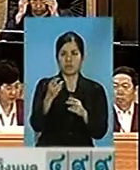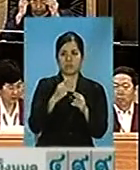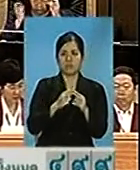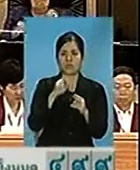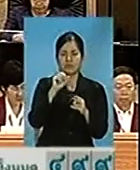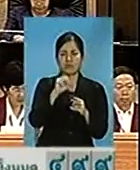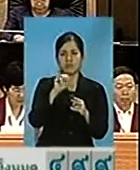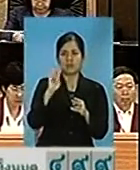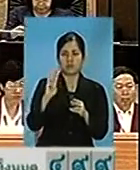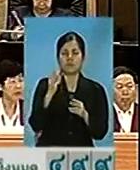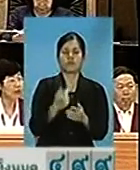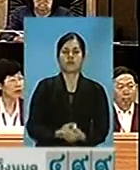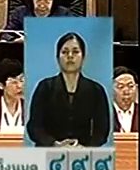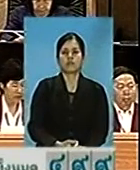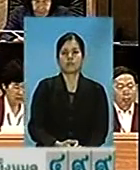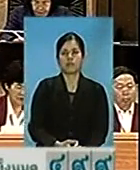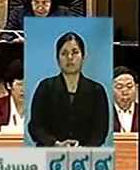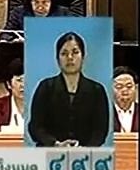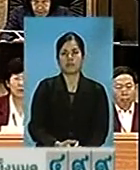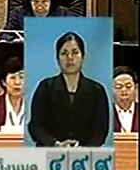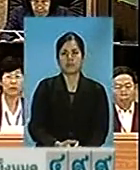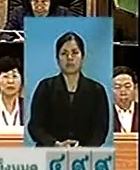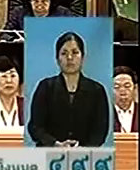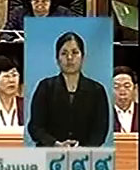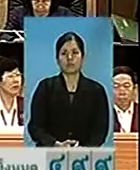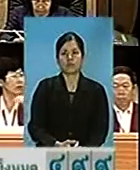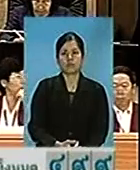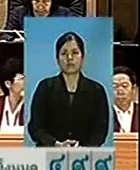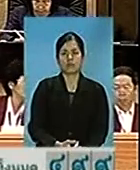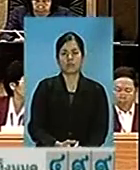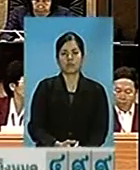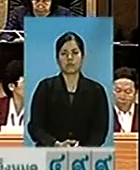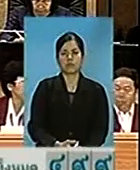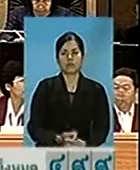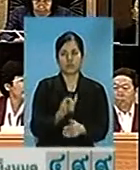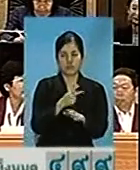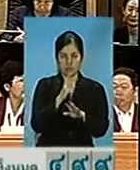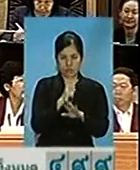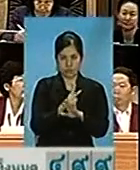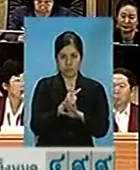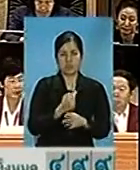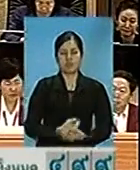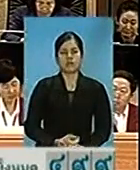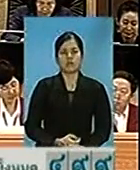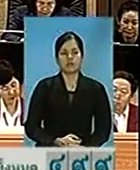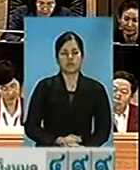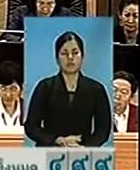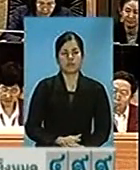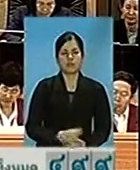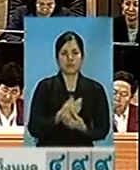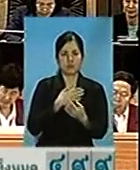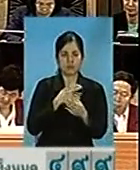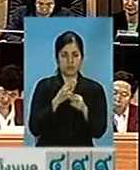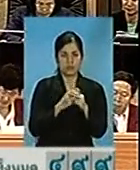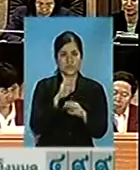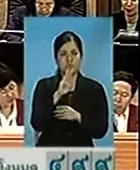ตอบเจอนะท่านนะ ท่านประธานที่เคารพกระผมนายวัชระเพชร